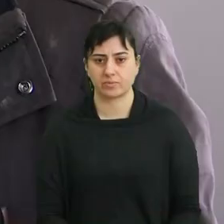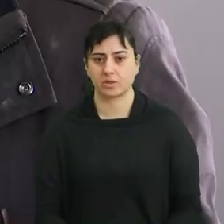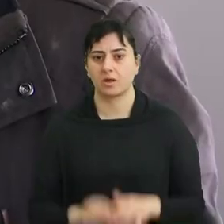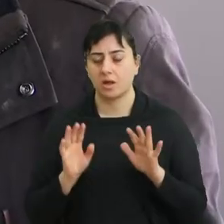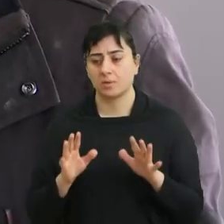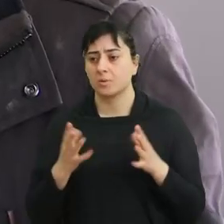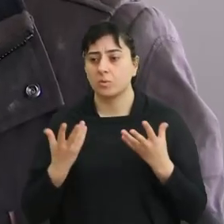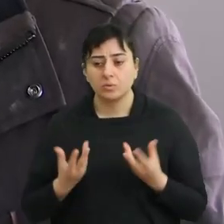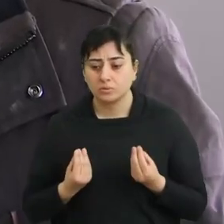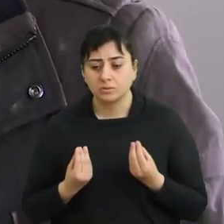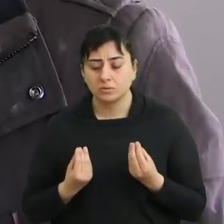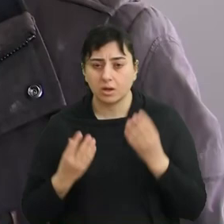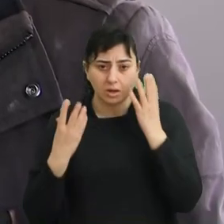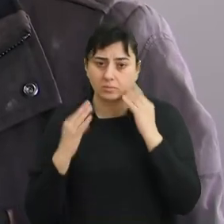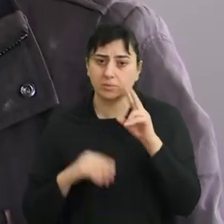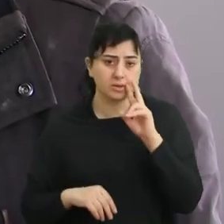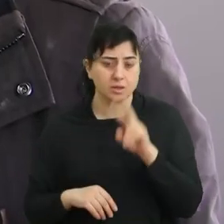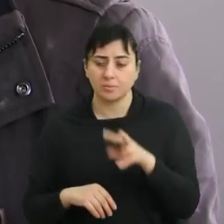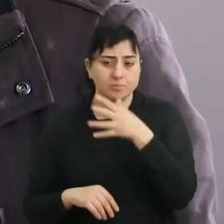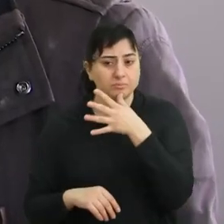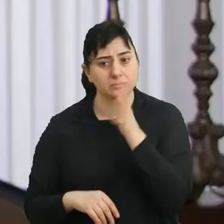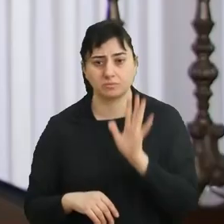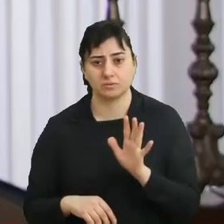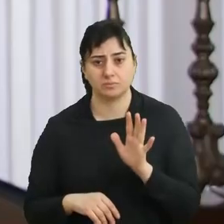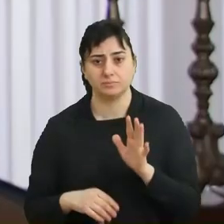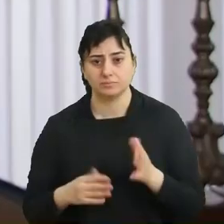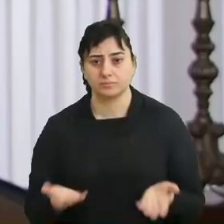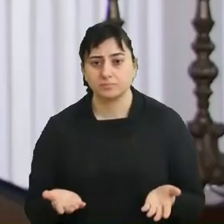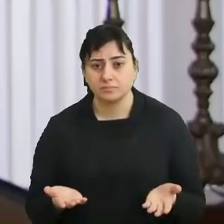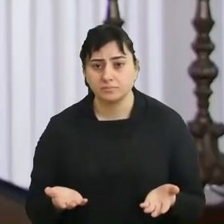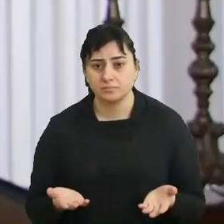Ama nasıl oldu? Yemin ediyorum bilmiyorum Biricik. Yani...